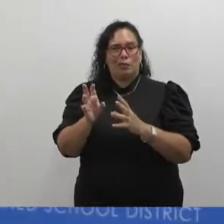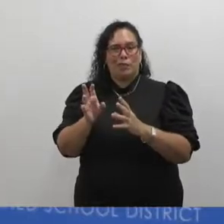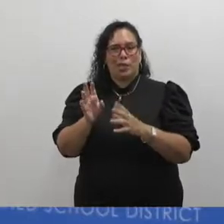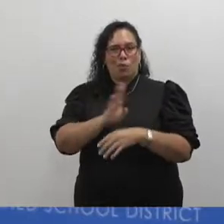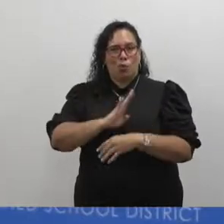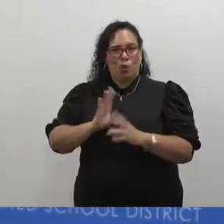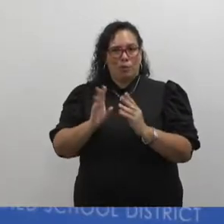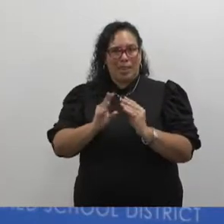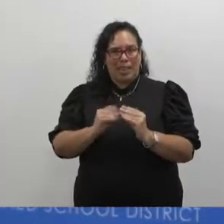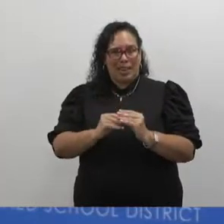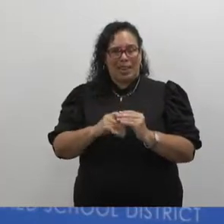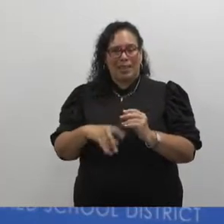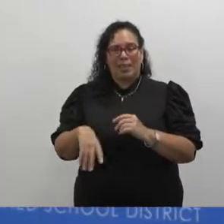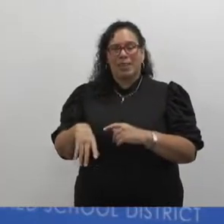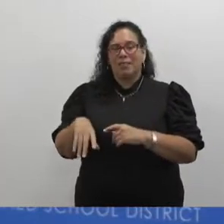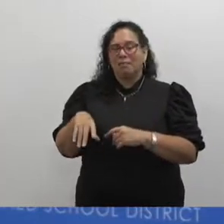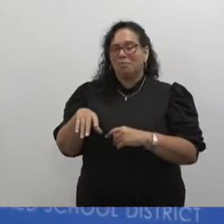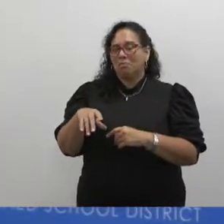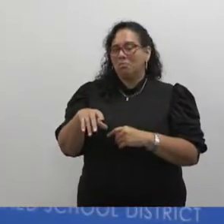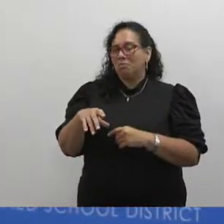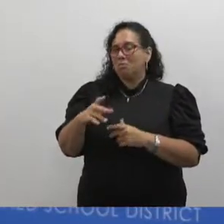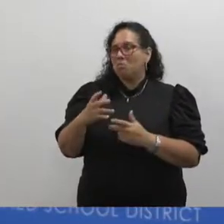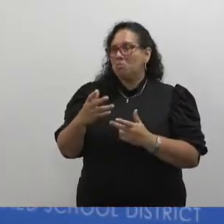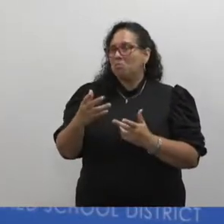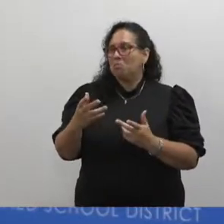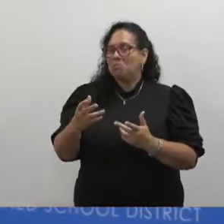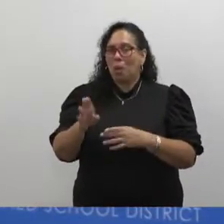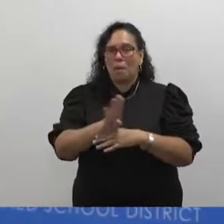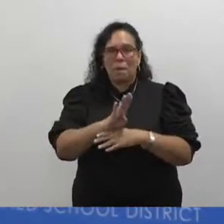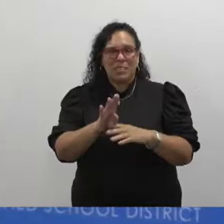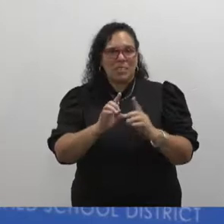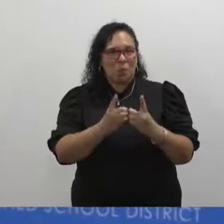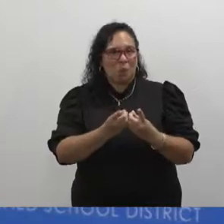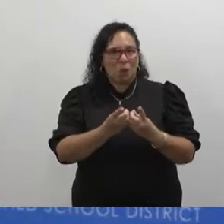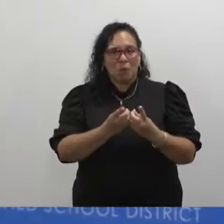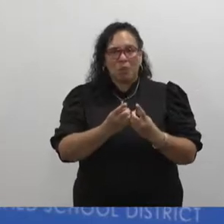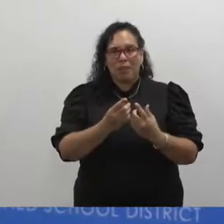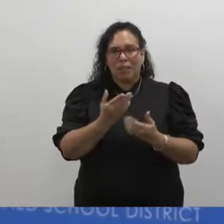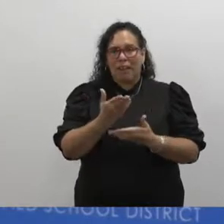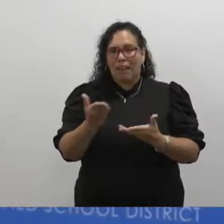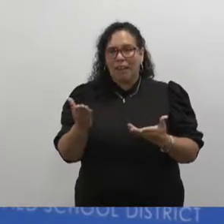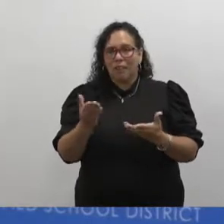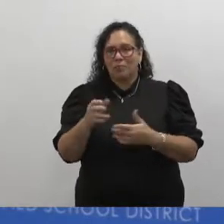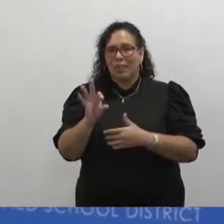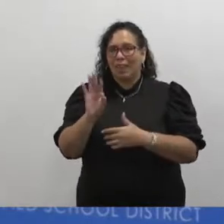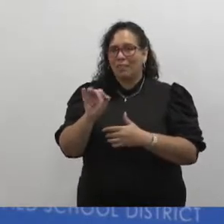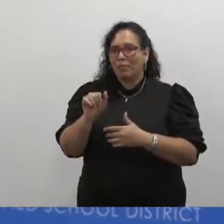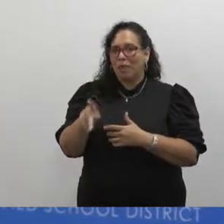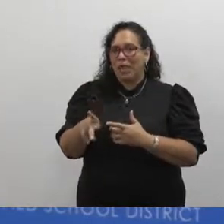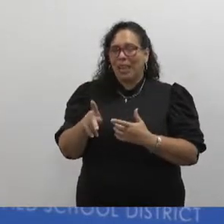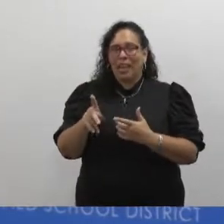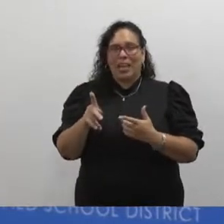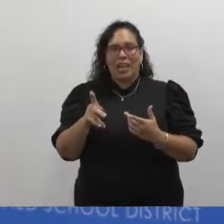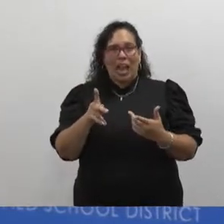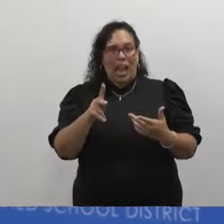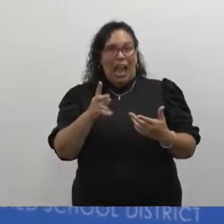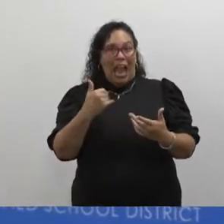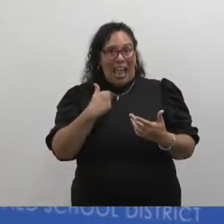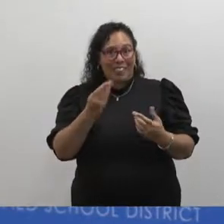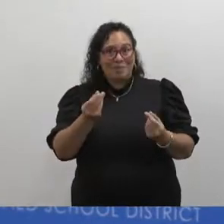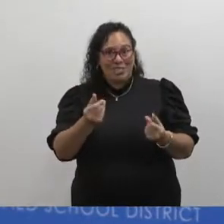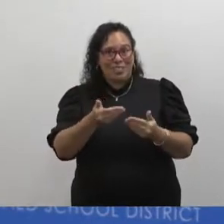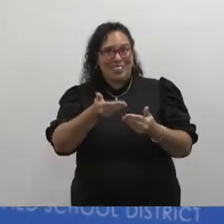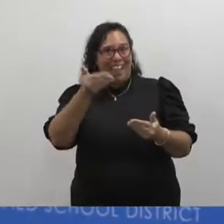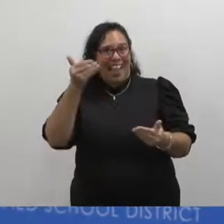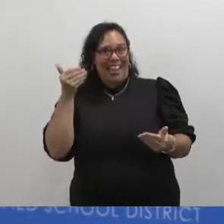bức rục hai rương cả FMP. Ní chì vật thậu ở bọc rực xuông. Đôi khi